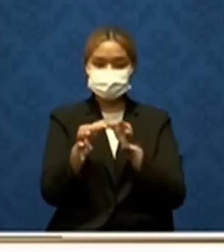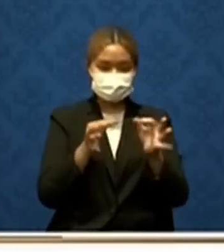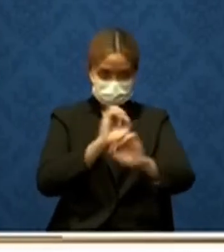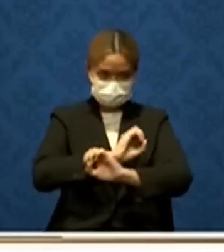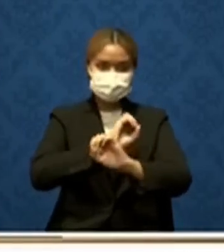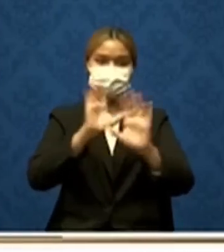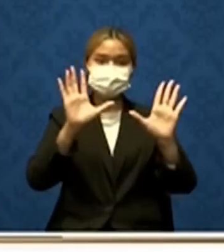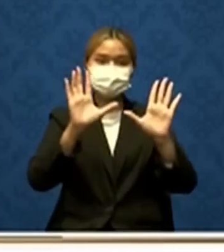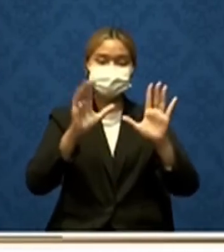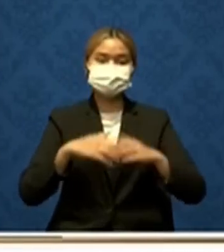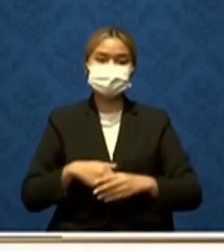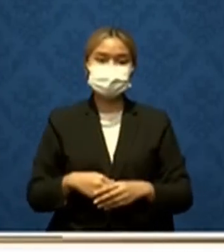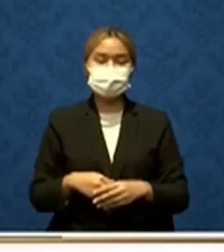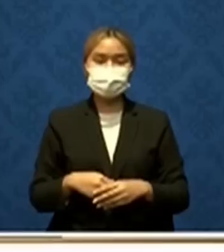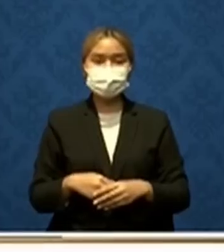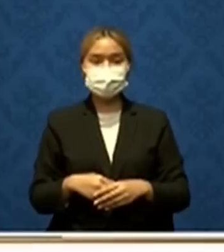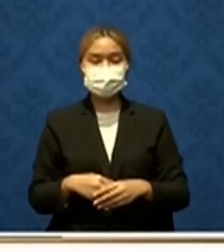ท่านประธานต่อไป